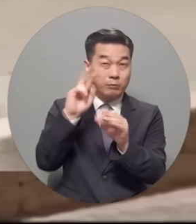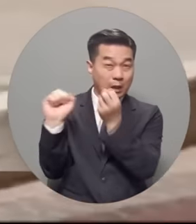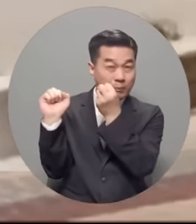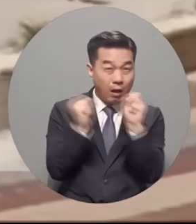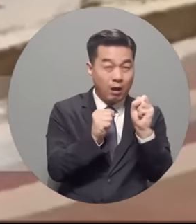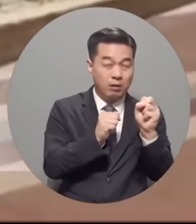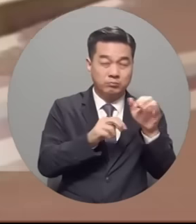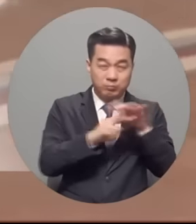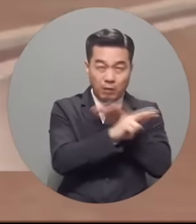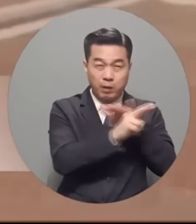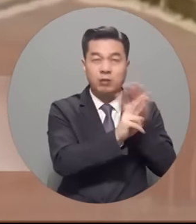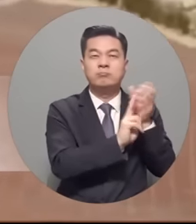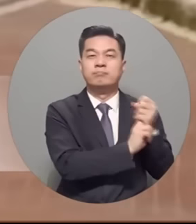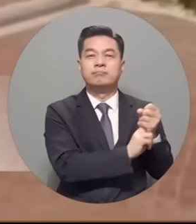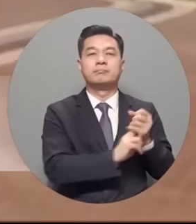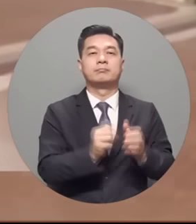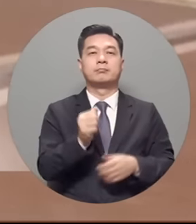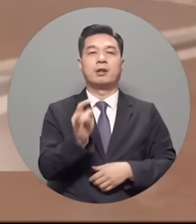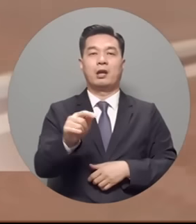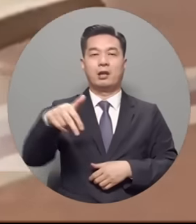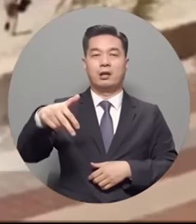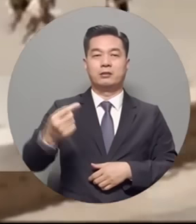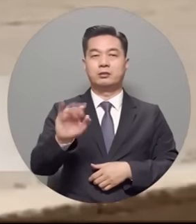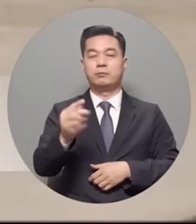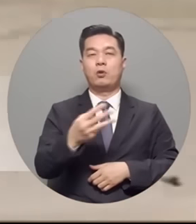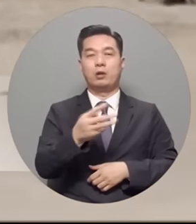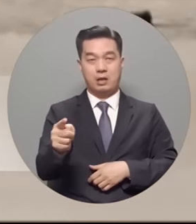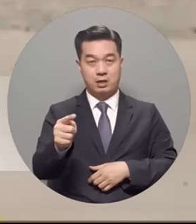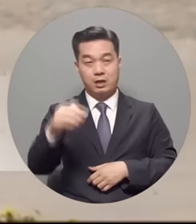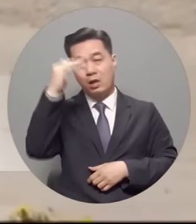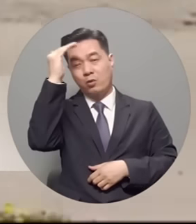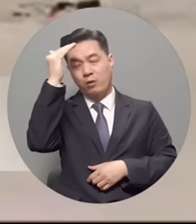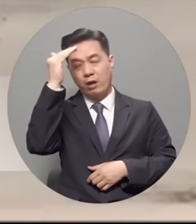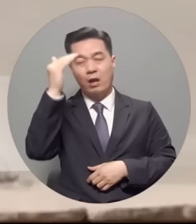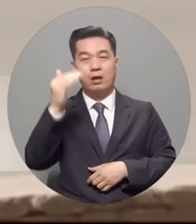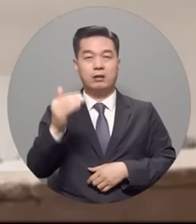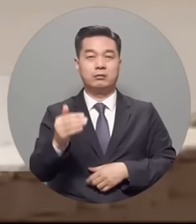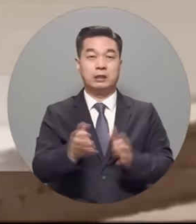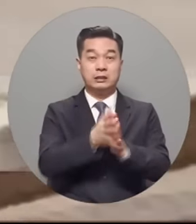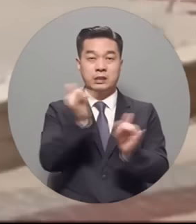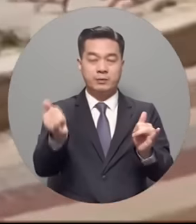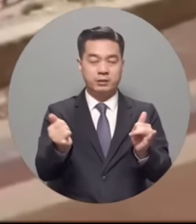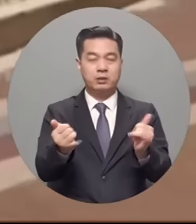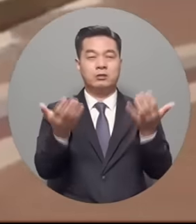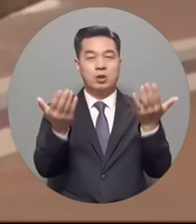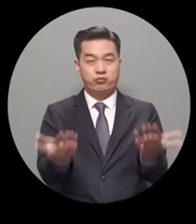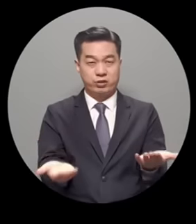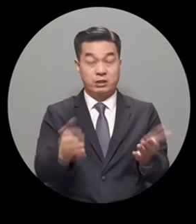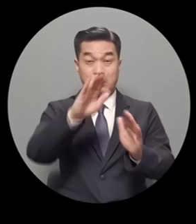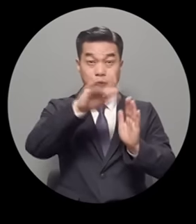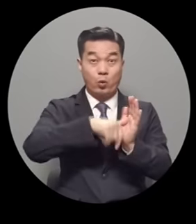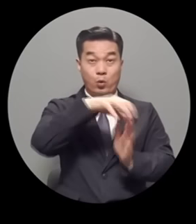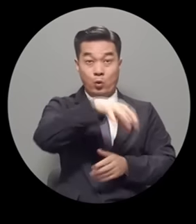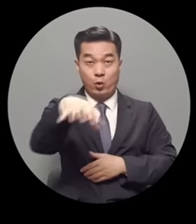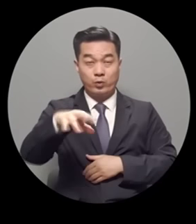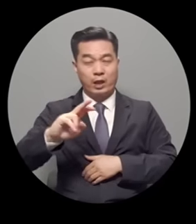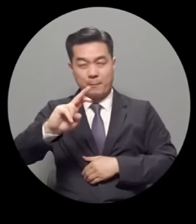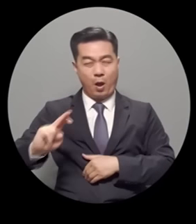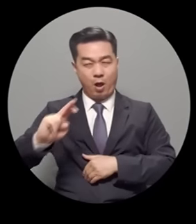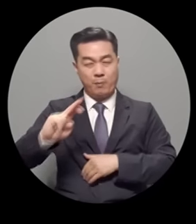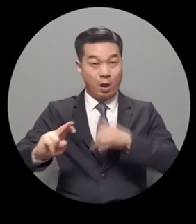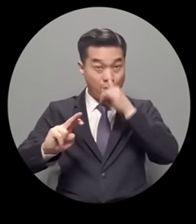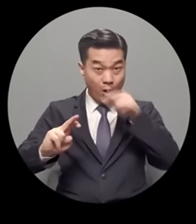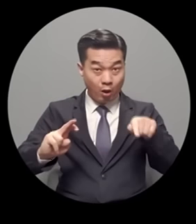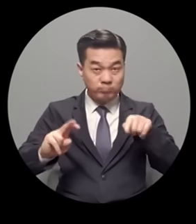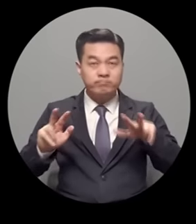친이란 무장정파 헤즈볼라가 관광객과 시민들이 머물던 이스라엘 해변에 로켓포를 쏜 겁니다. 헤즈볼라의 도발은